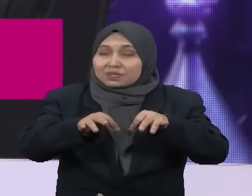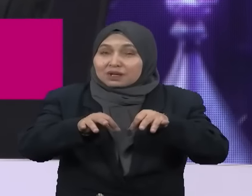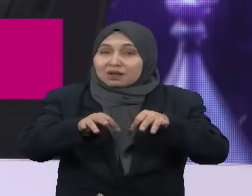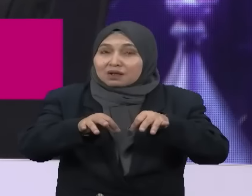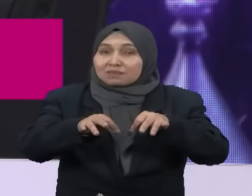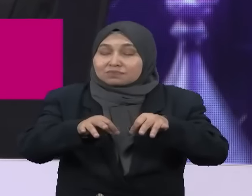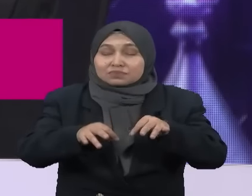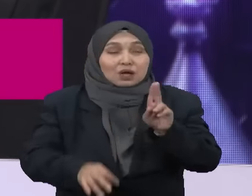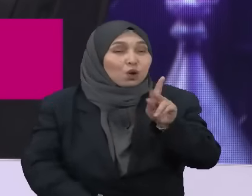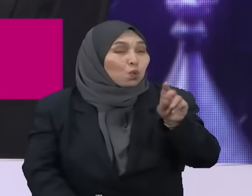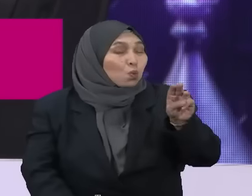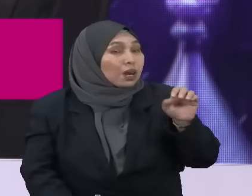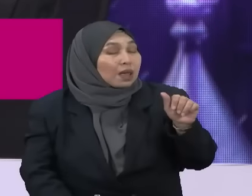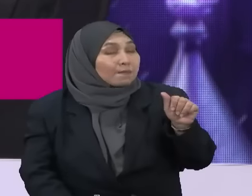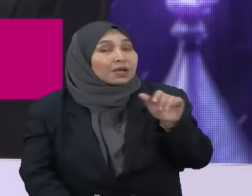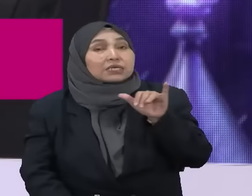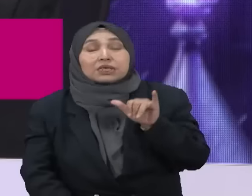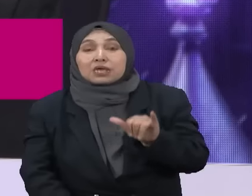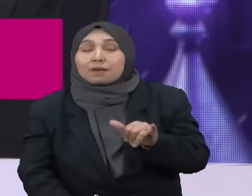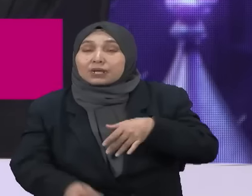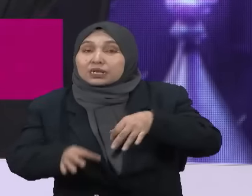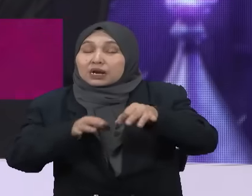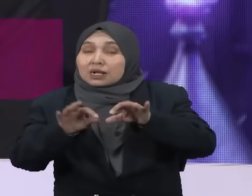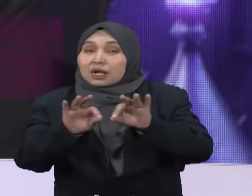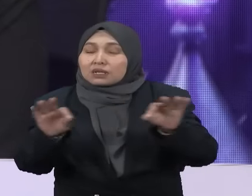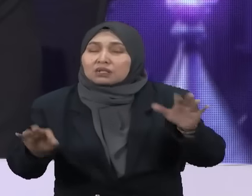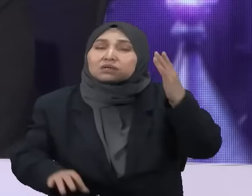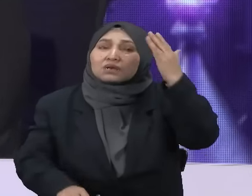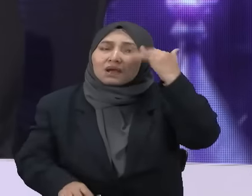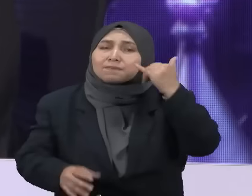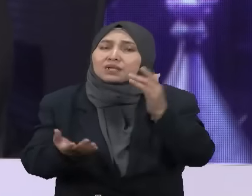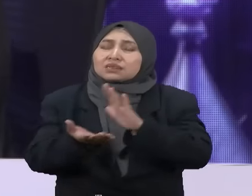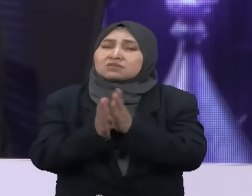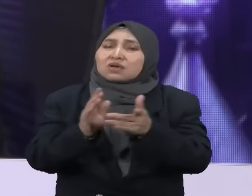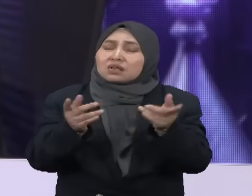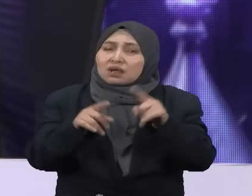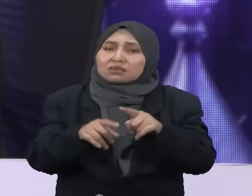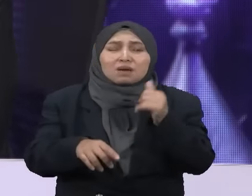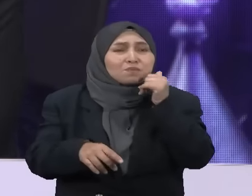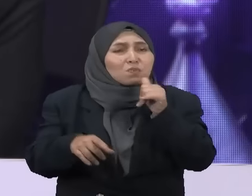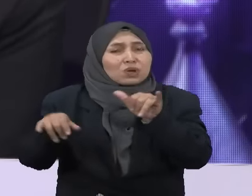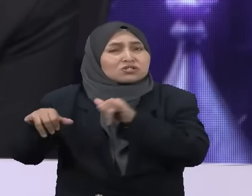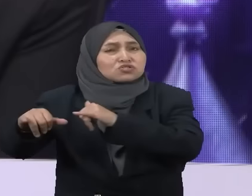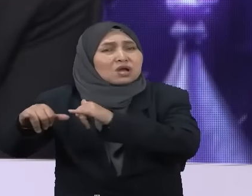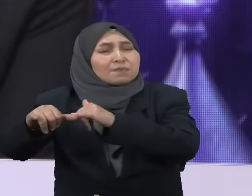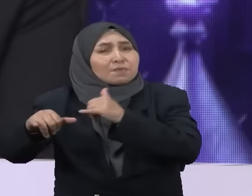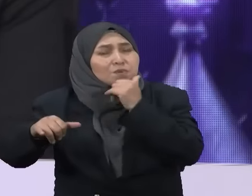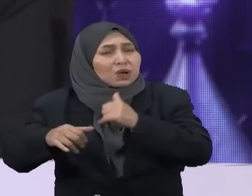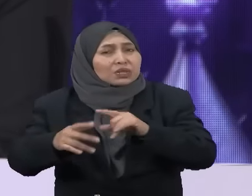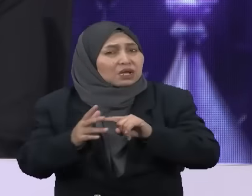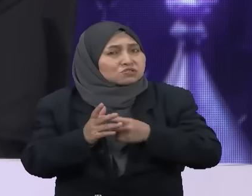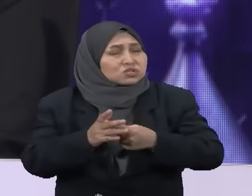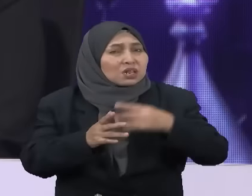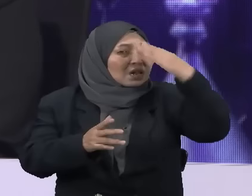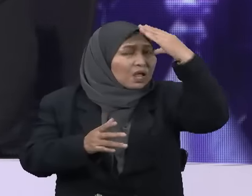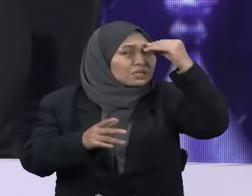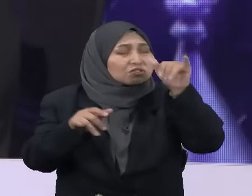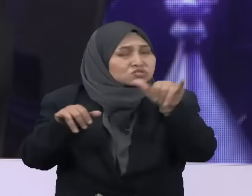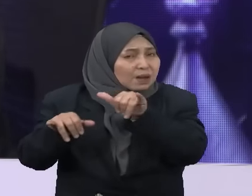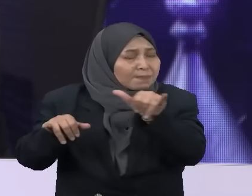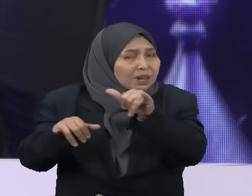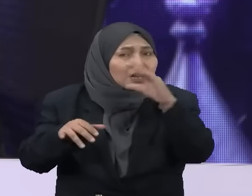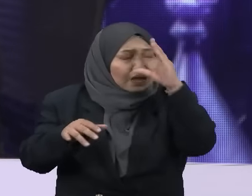para ulama-ulama yang menerangkan ayat ini, kenapa terjadinya perempuan sama perempuan. Asalnya lelaki sama lelaki dahulu. Bila lelaki